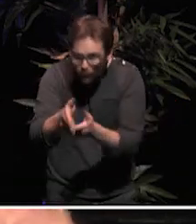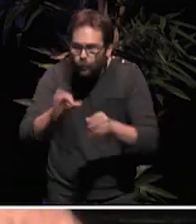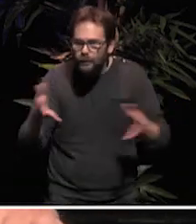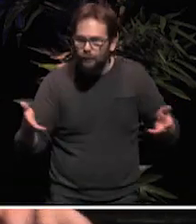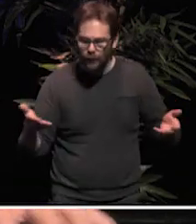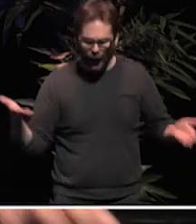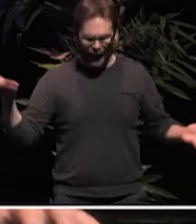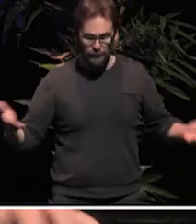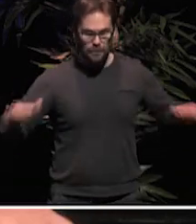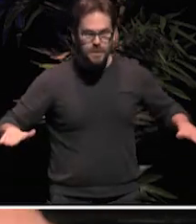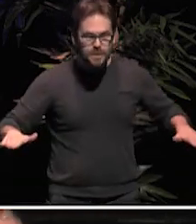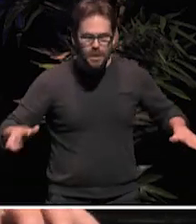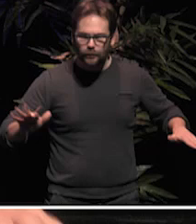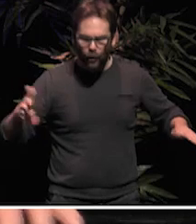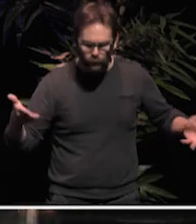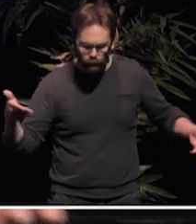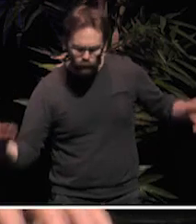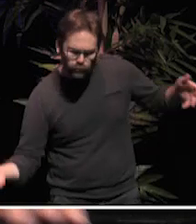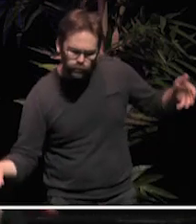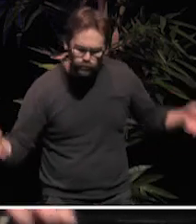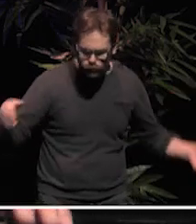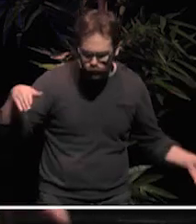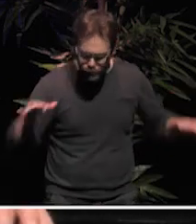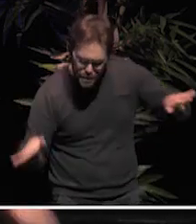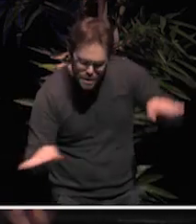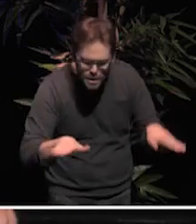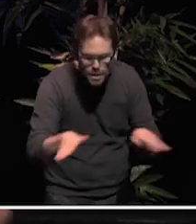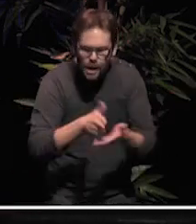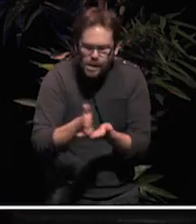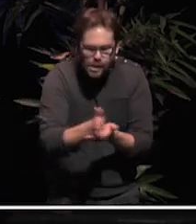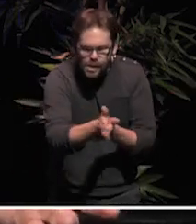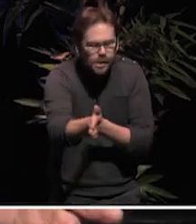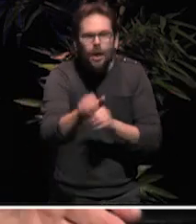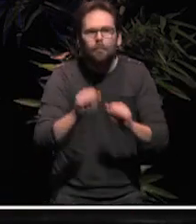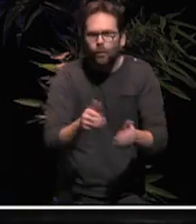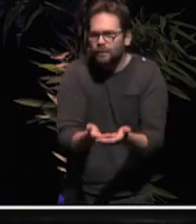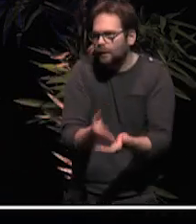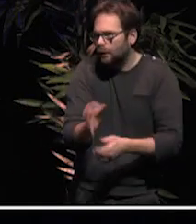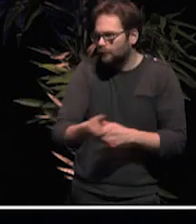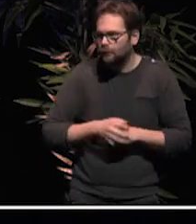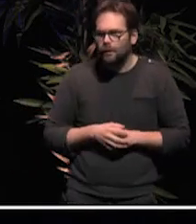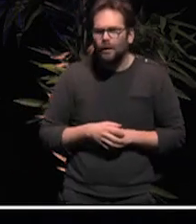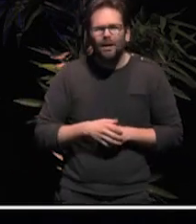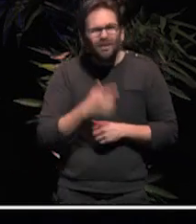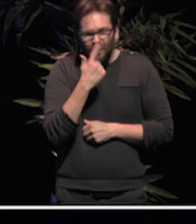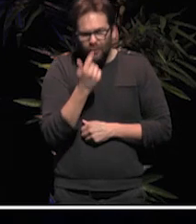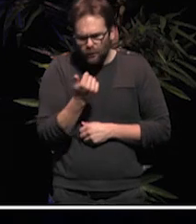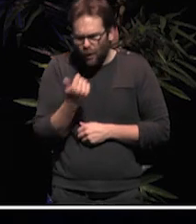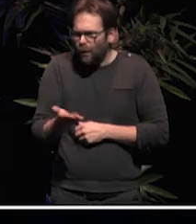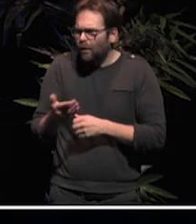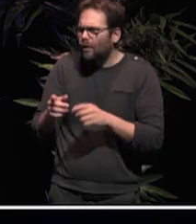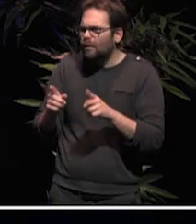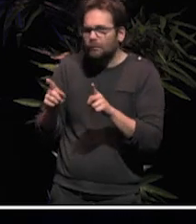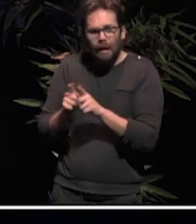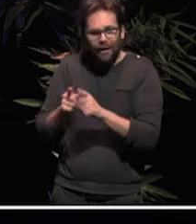être en permanence en train de contrôler ce déséquilibre contrôlé par son savoir, par son expérience. Donc je pense que c'est la même chose que l'on peut